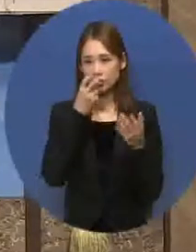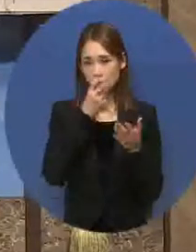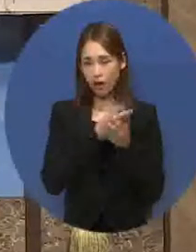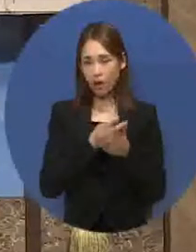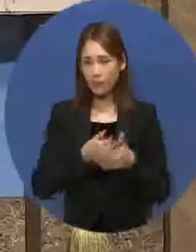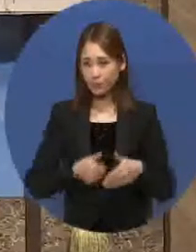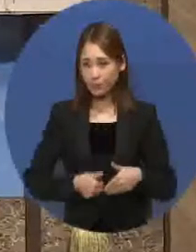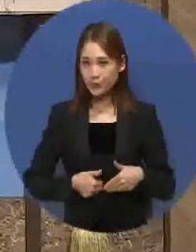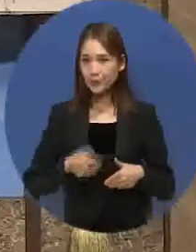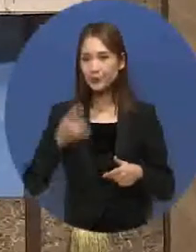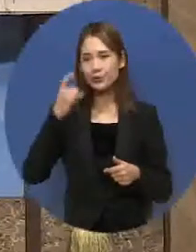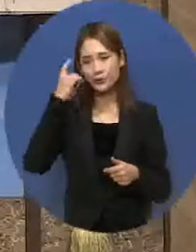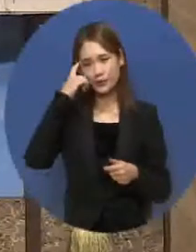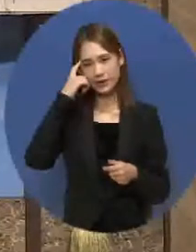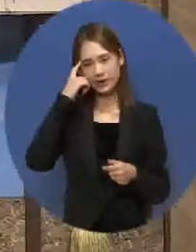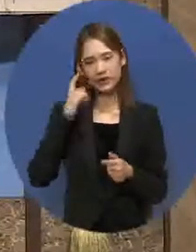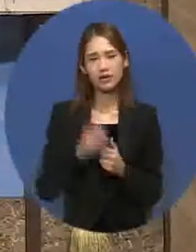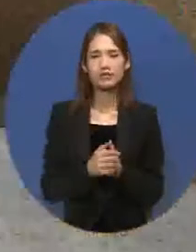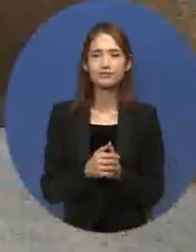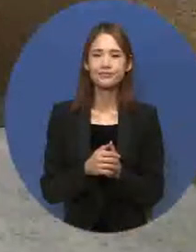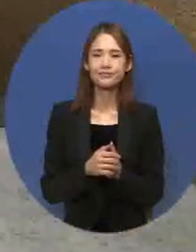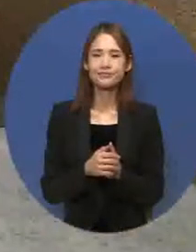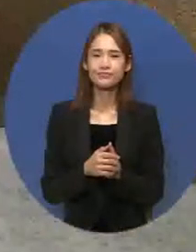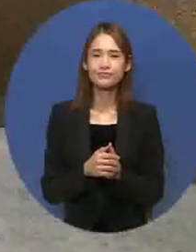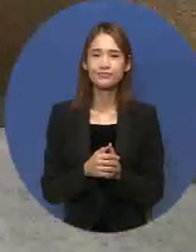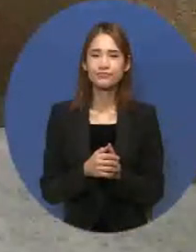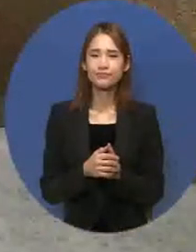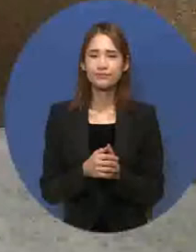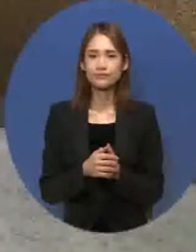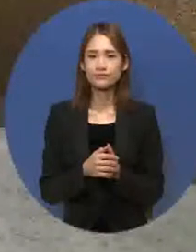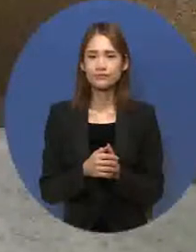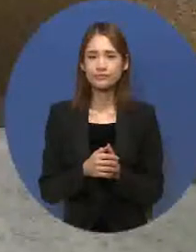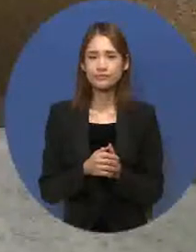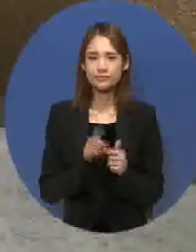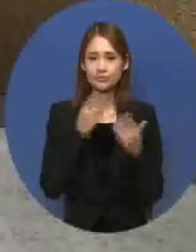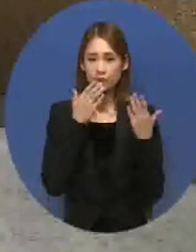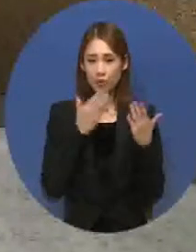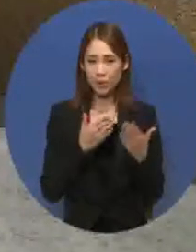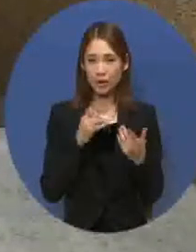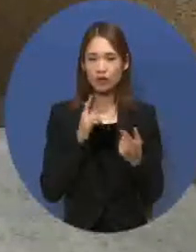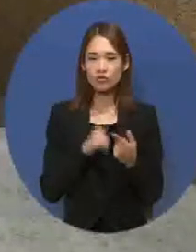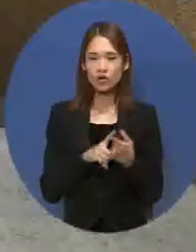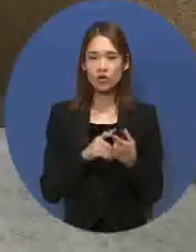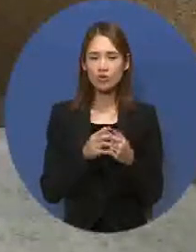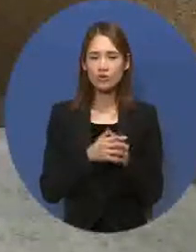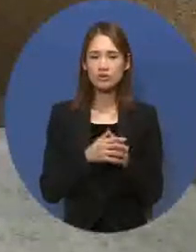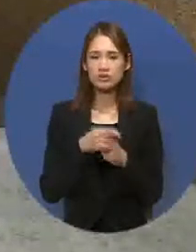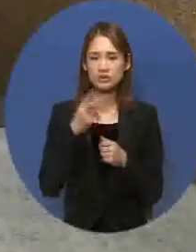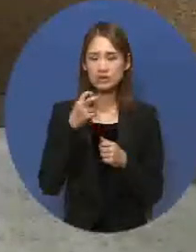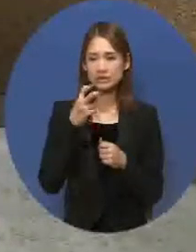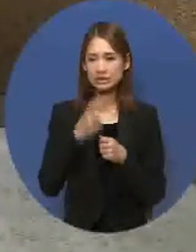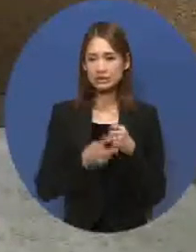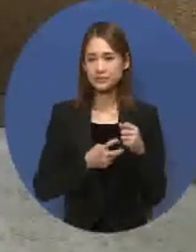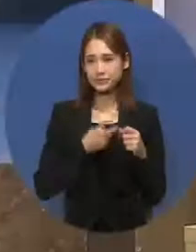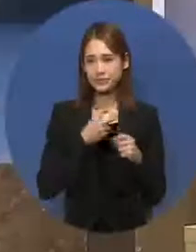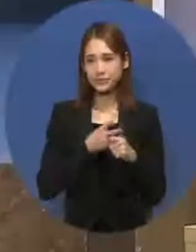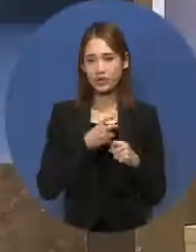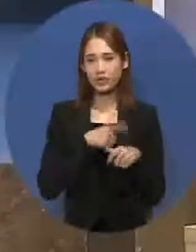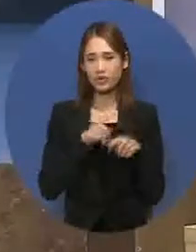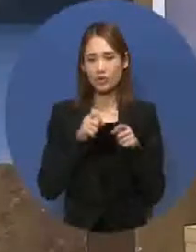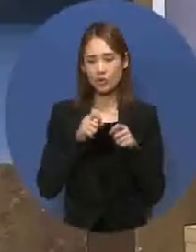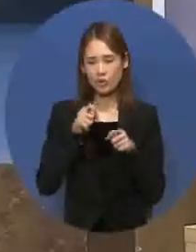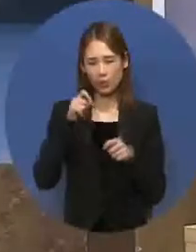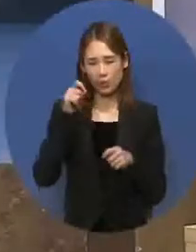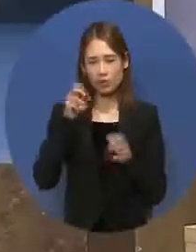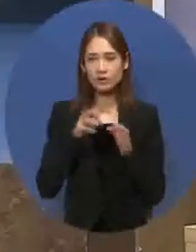필요하다고 생각을 합니다. 네. 예, 예. 이제 말씀하신 것처럼 이제 20년이라는